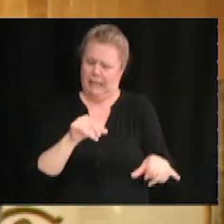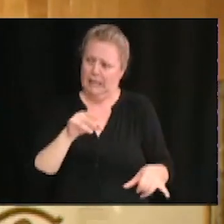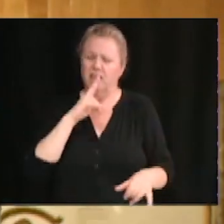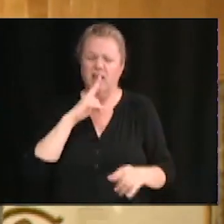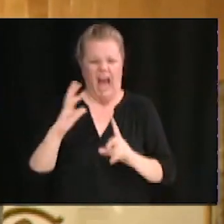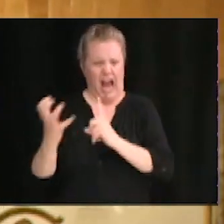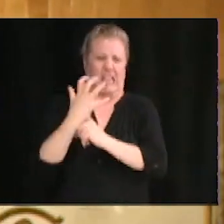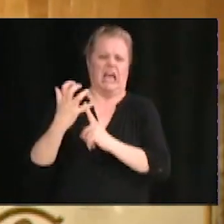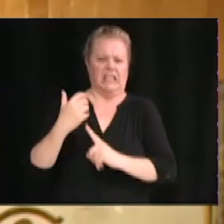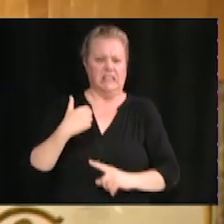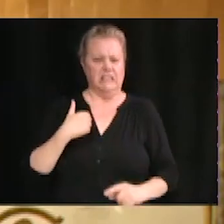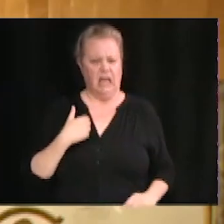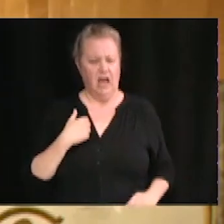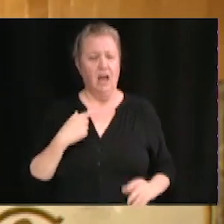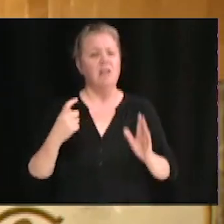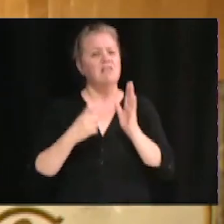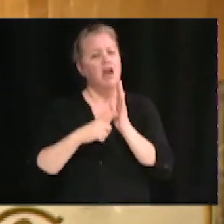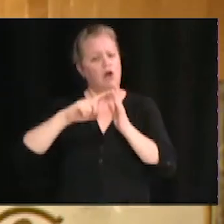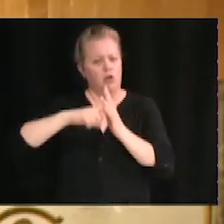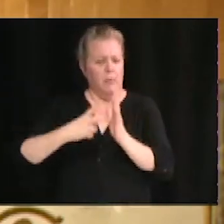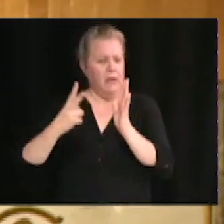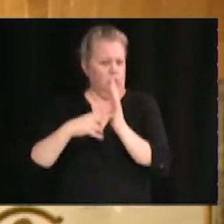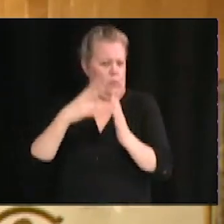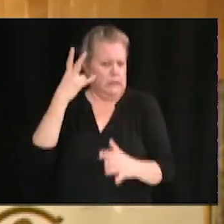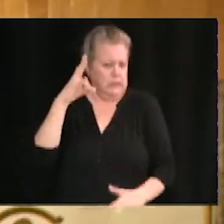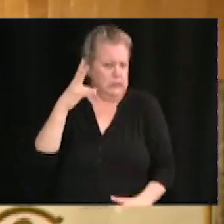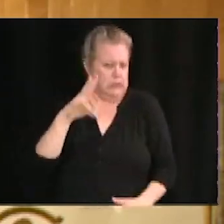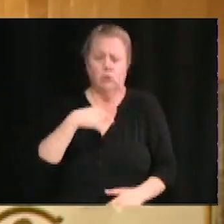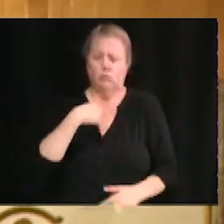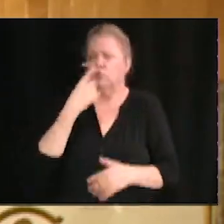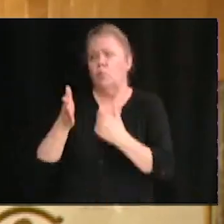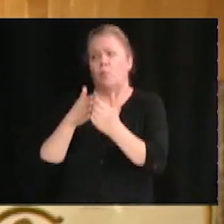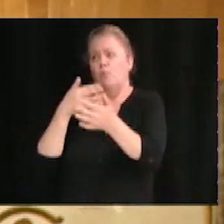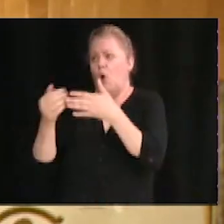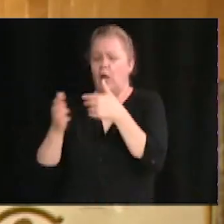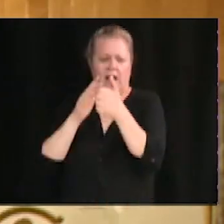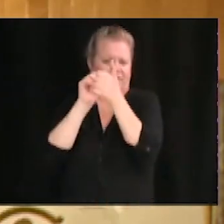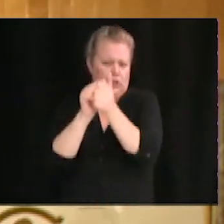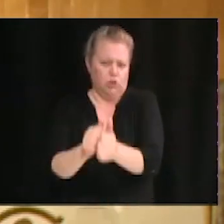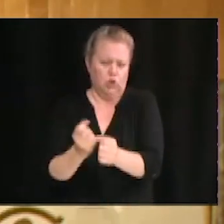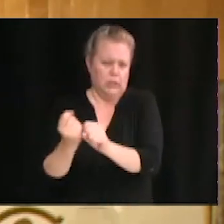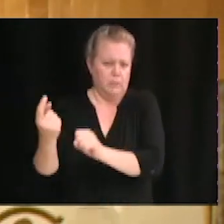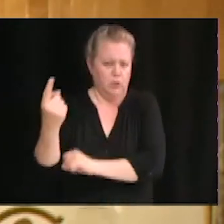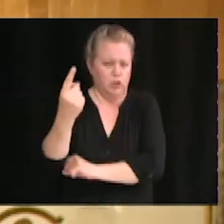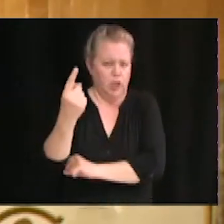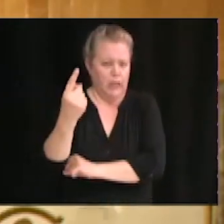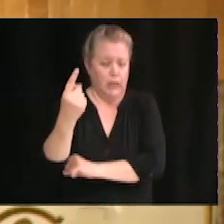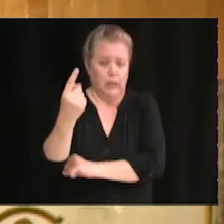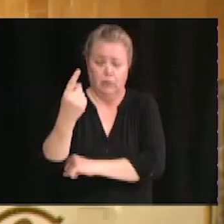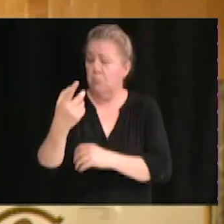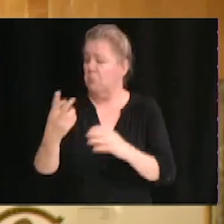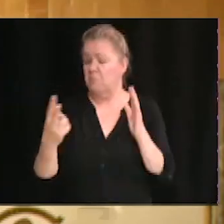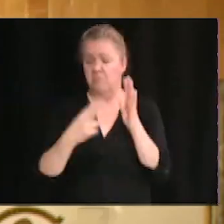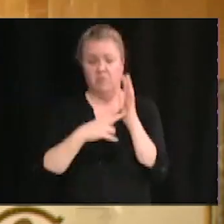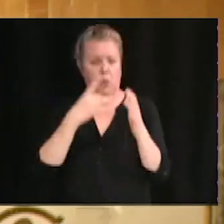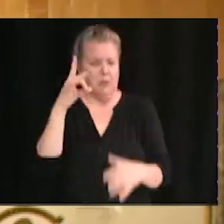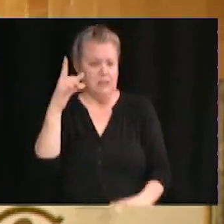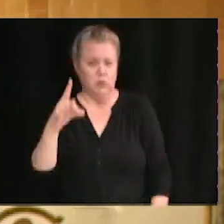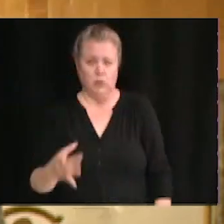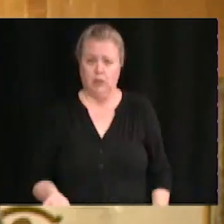j'ai dit, c'est pas grave, ils vont s'ajuster, c'est la fin de saison. Ça va s'ajuster l'an prochain. Arrive 2018,